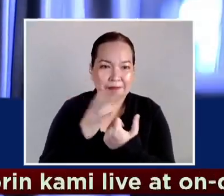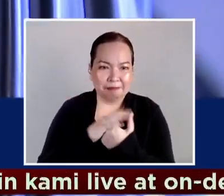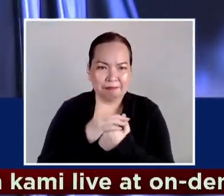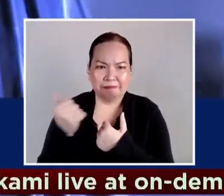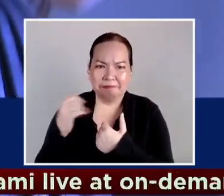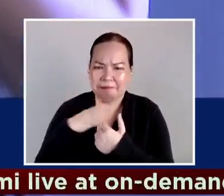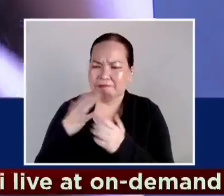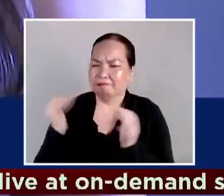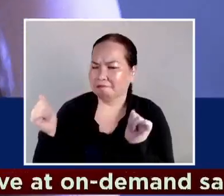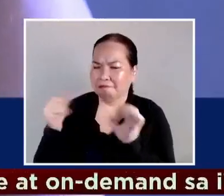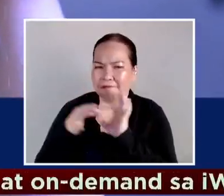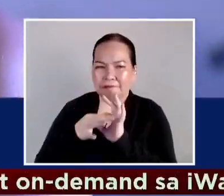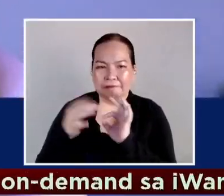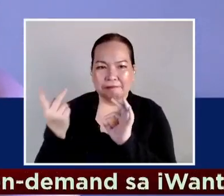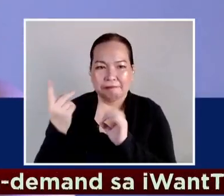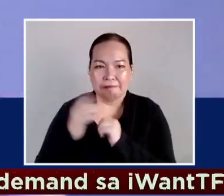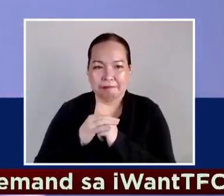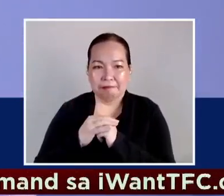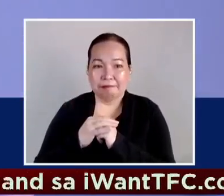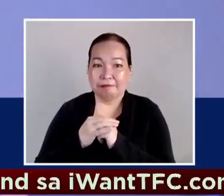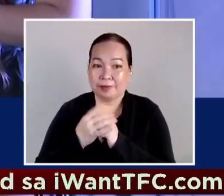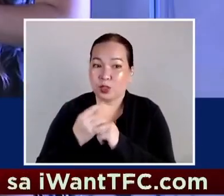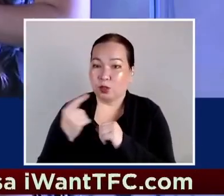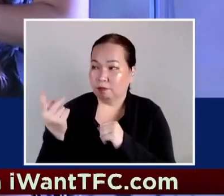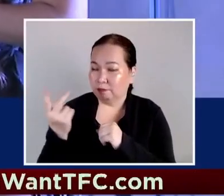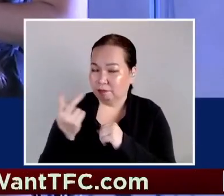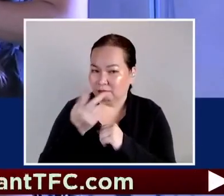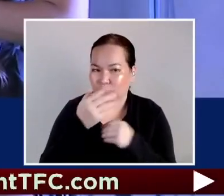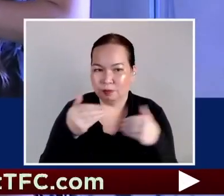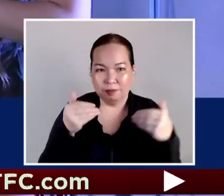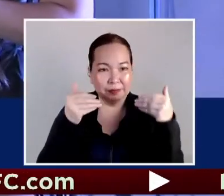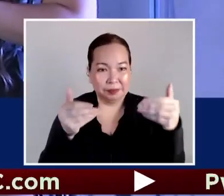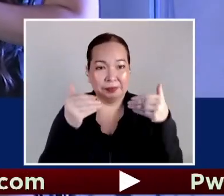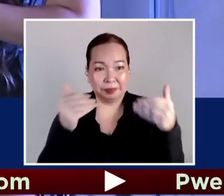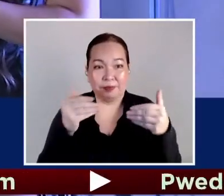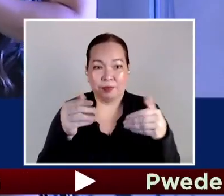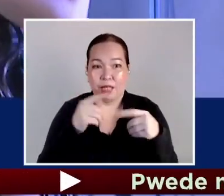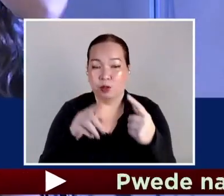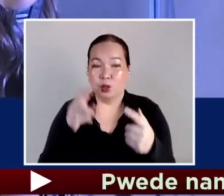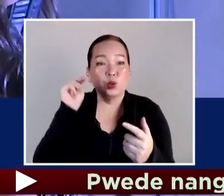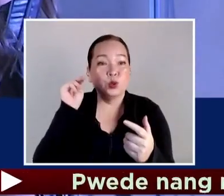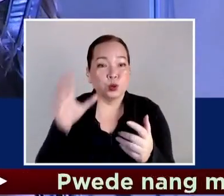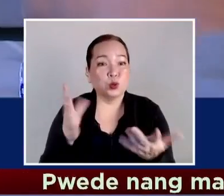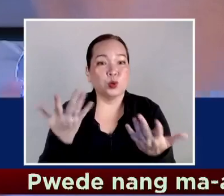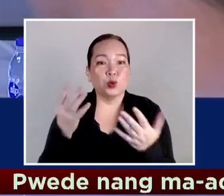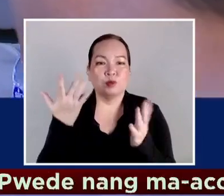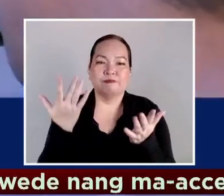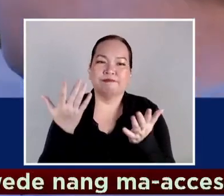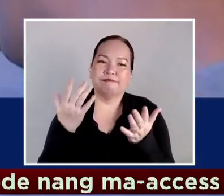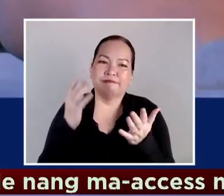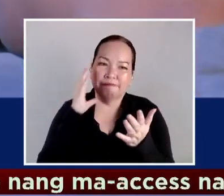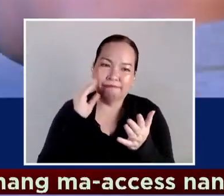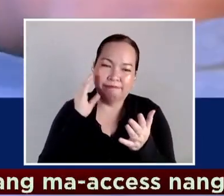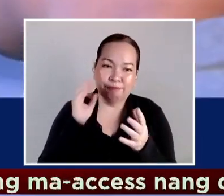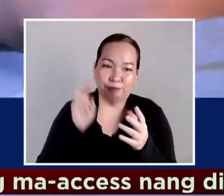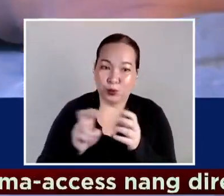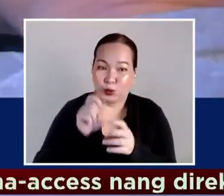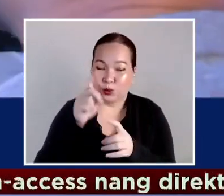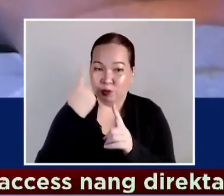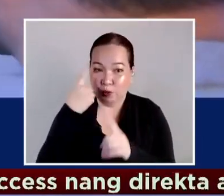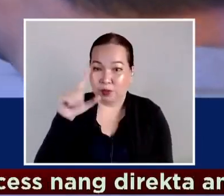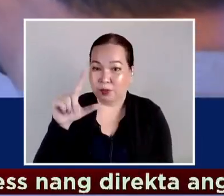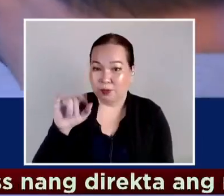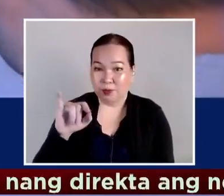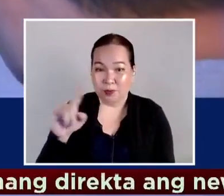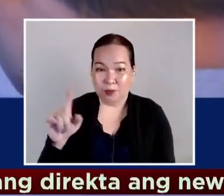fine. Ngayon, all systems go na para sa bagong kabanata sa buhay ni Liza. Ang ikakagulat pa ng lahat,